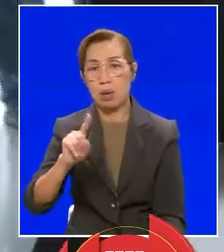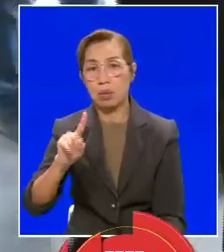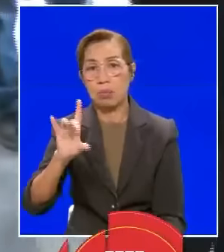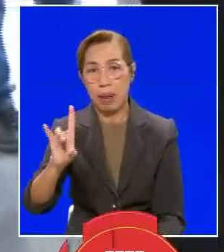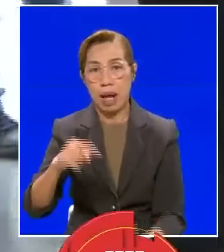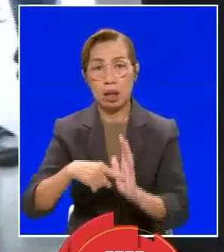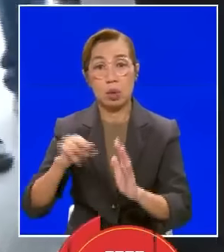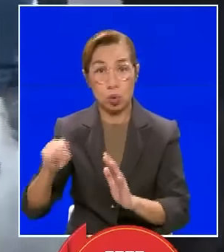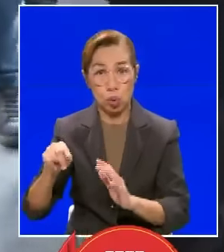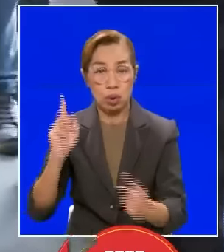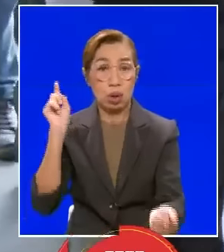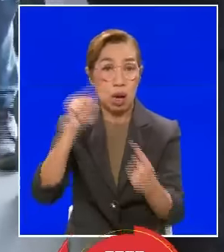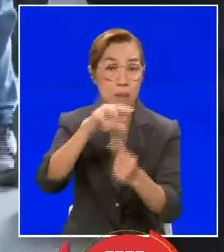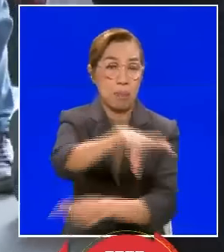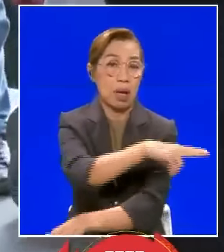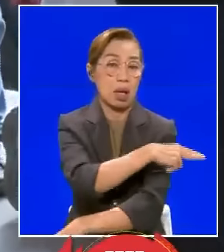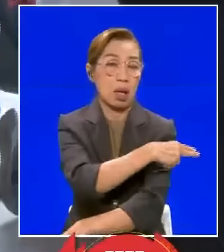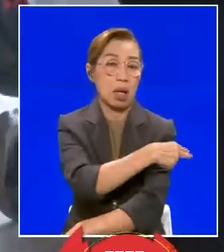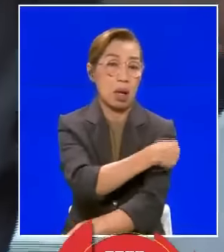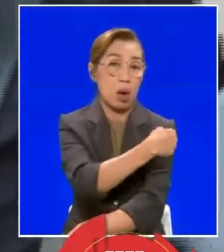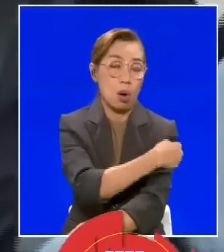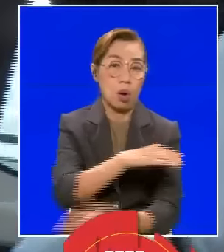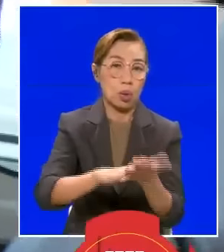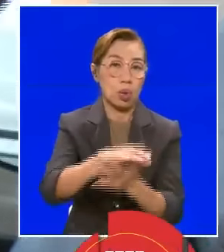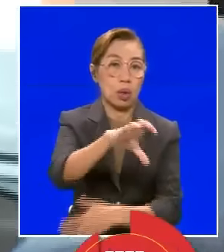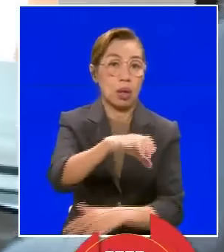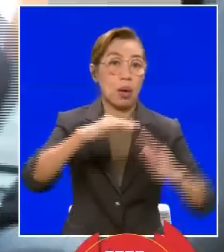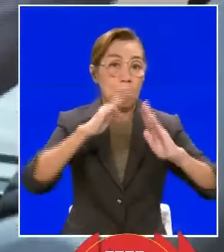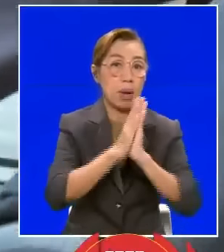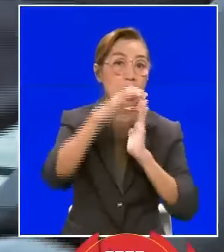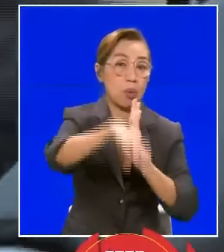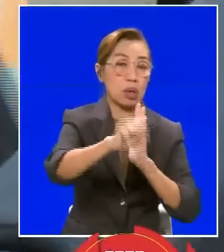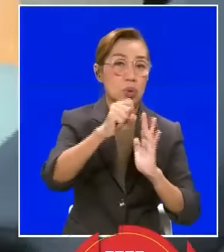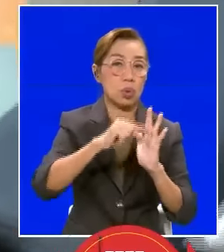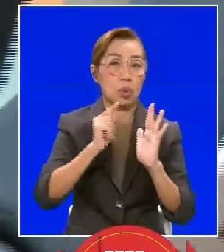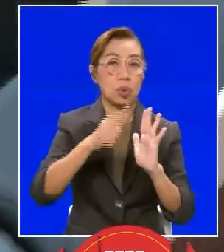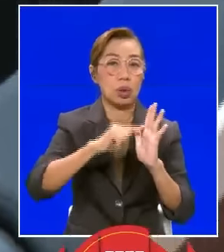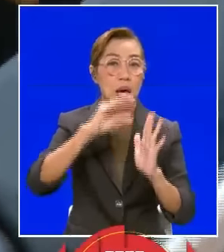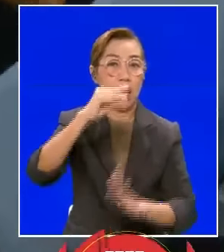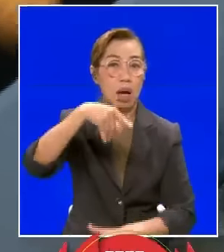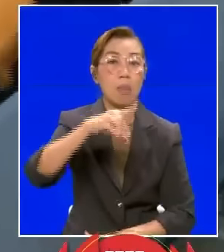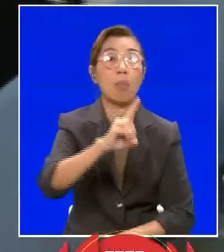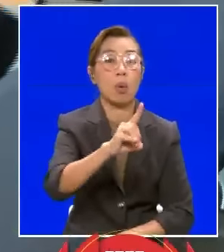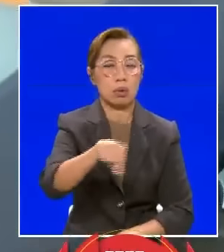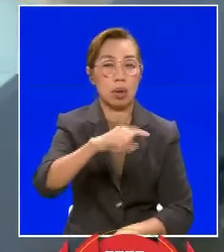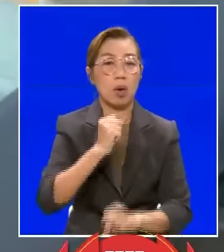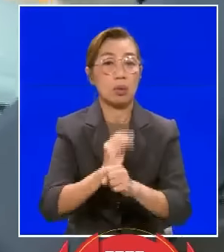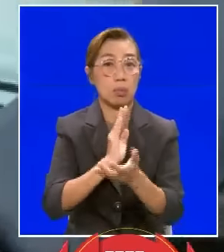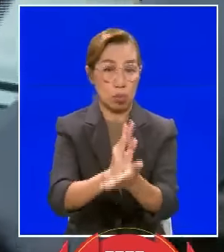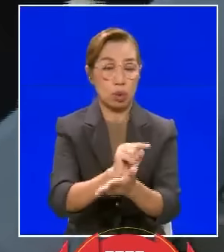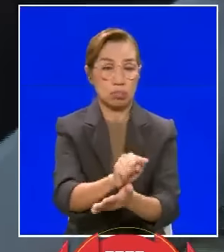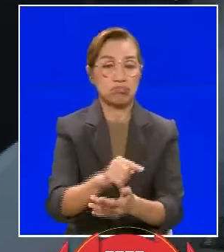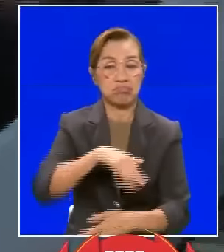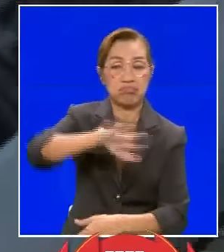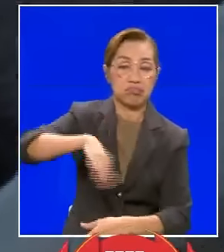ที่วัดสุธาโพธิ์เขตลาดกระบังเพื่อประกอบพิธีทางศาสนาบรรยากาศก็เป็นไปด้วยความโศกเศร้านะคะขณะที่ผลการชัน